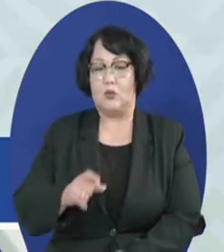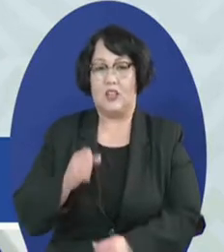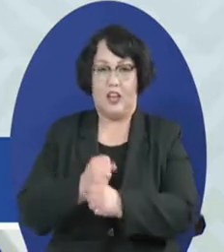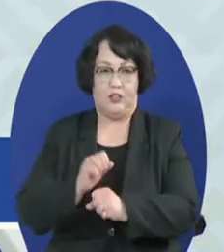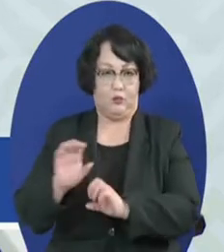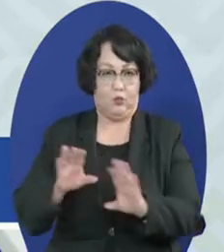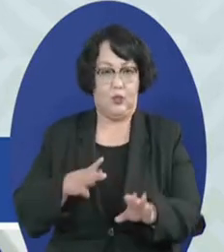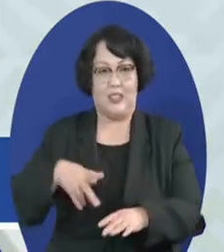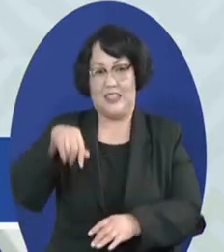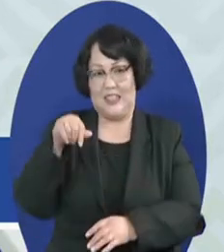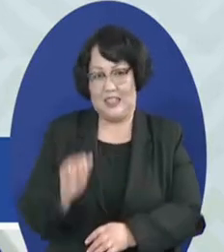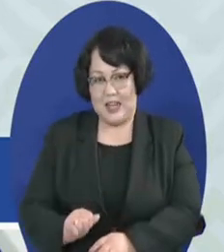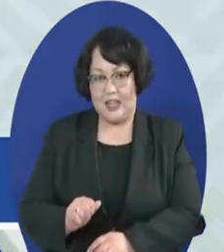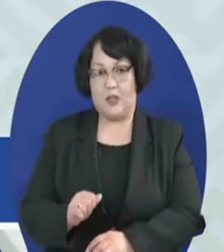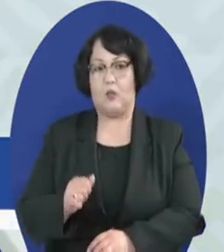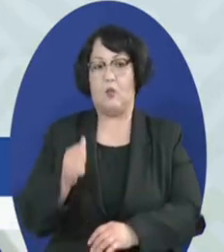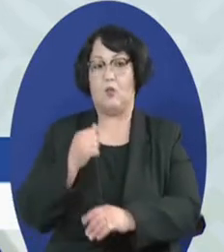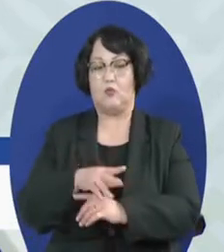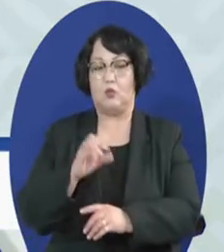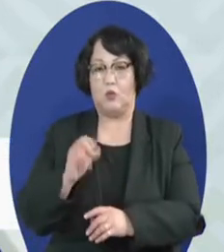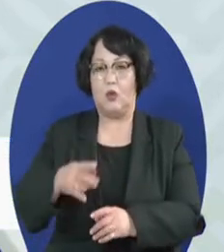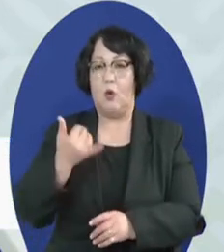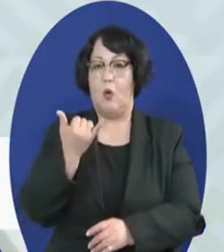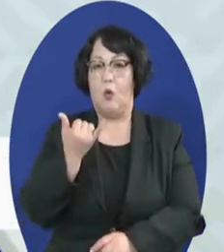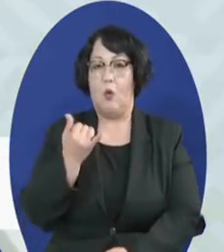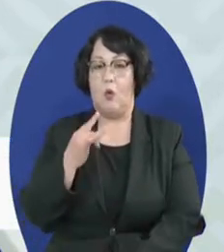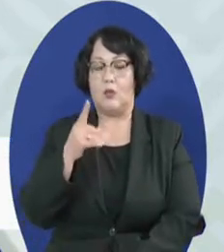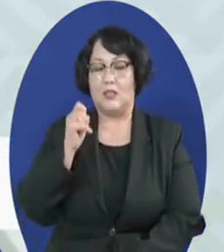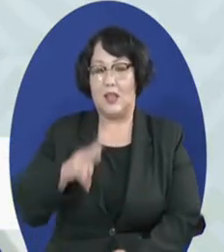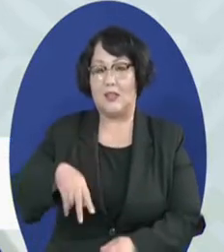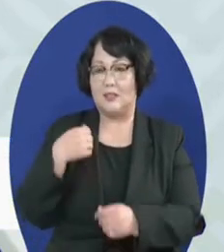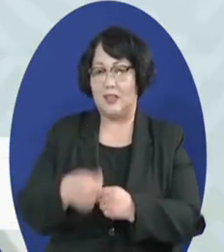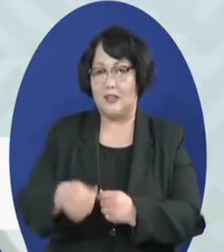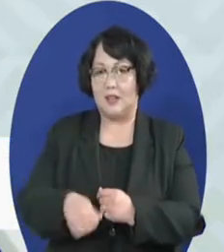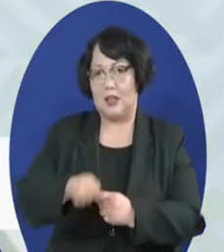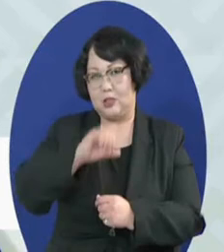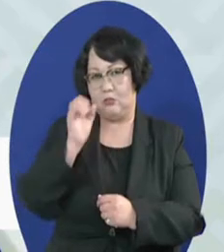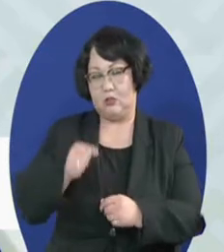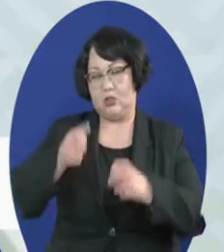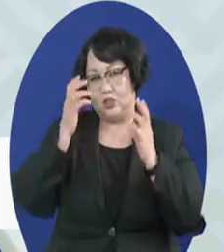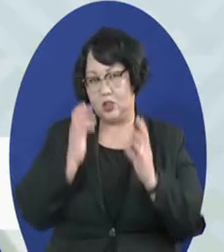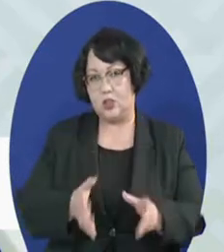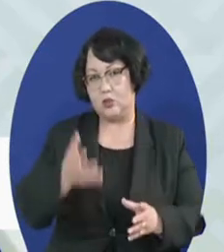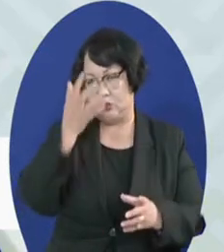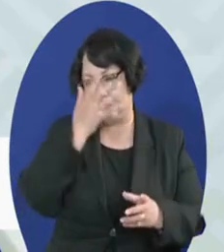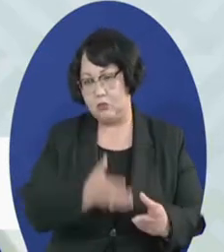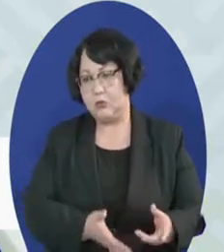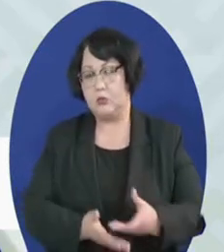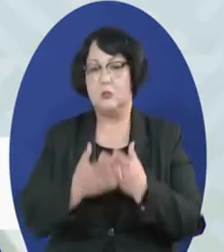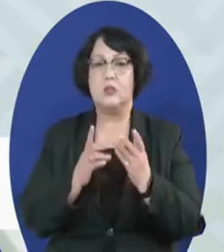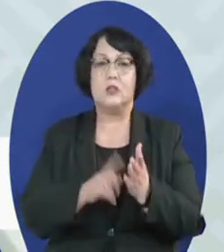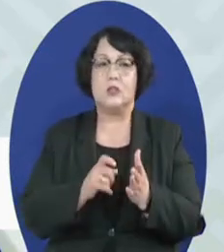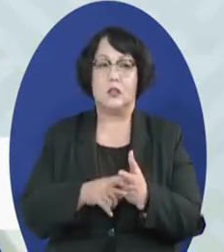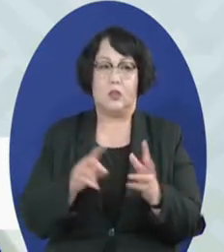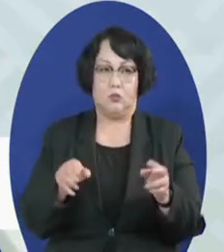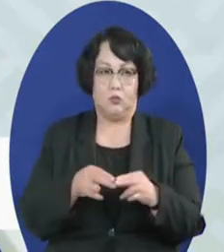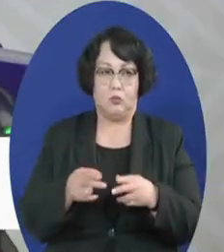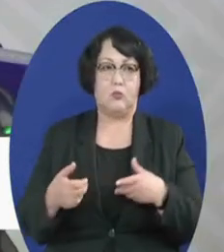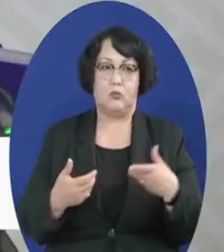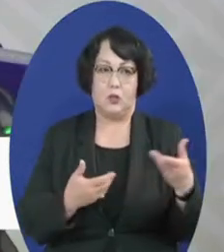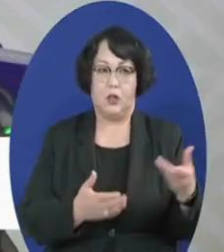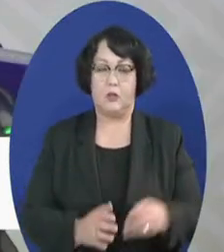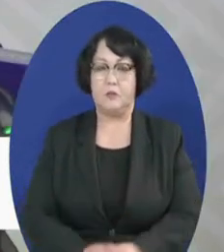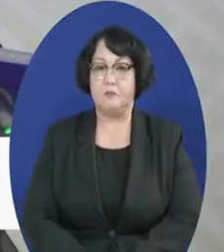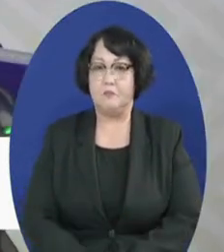урамшуулал, вакцинжуулалт хийх шаардлагатай урсгал зардлын асуудлыг бас зайлшгүй шийдэх хэрэгтэй байна гэсэн ийм дүгнэлтүүд гарч